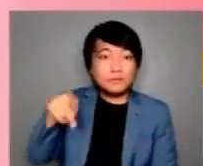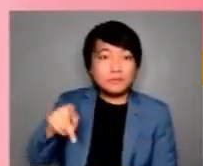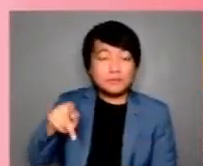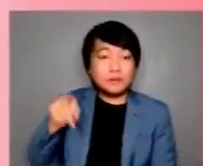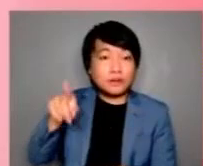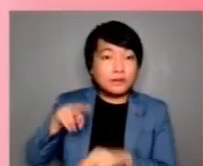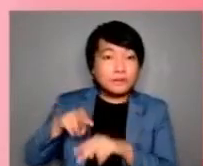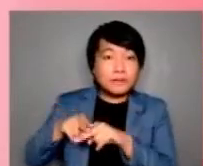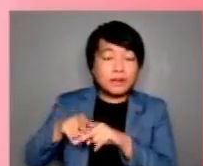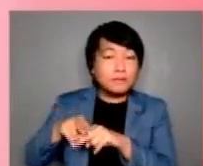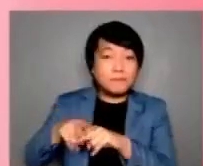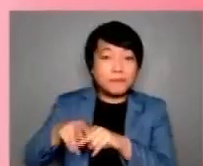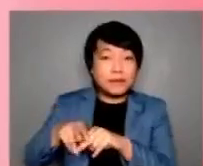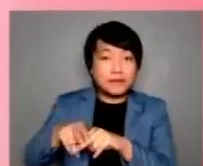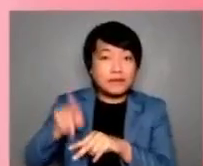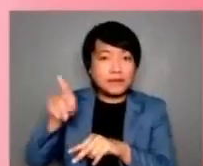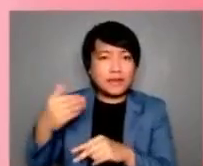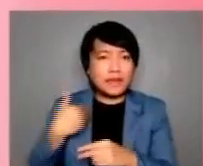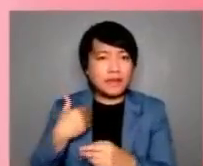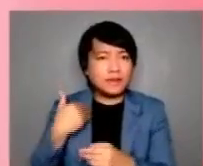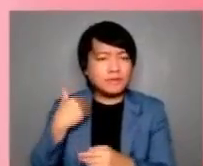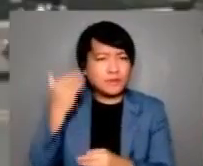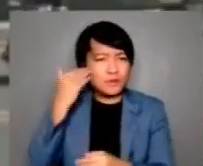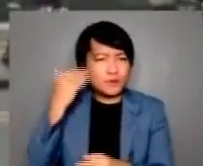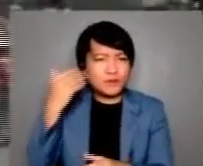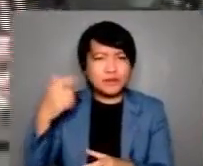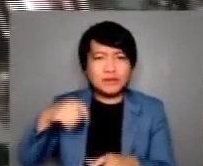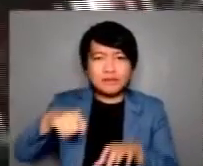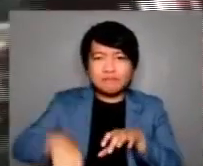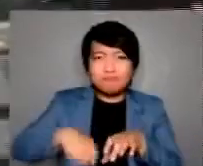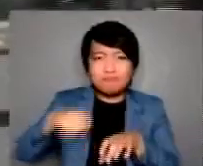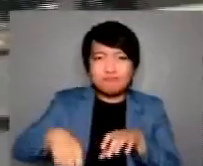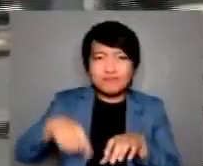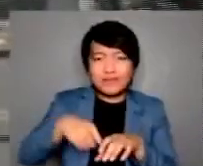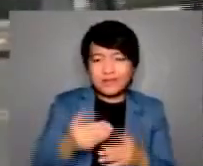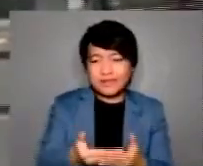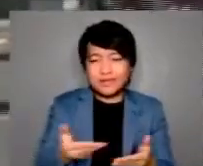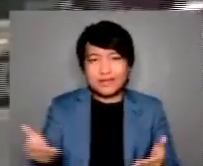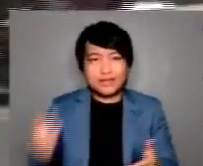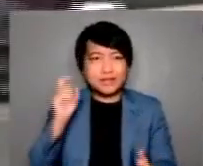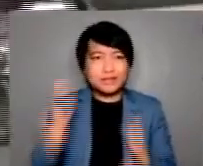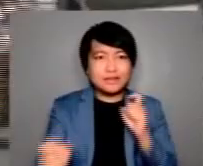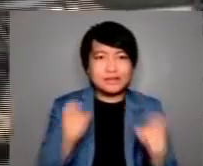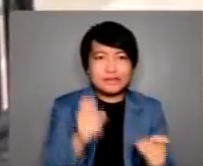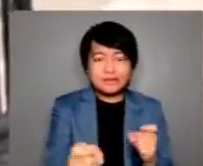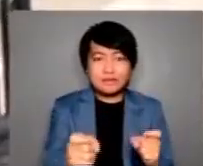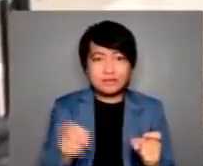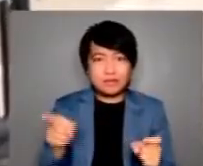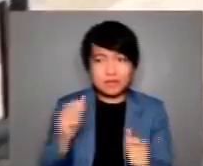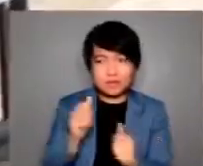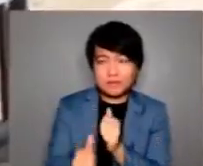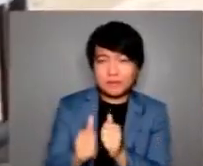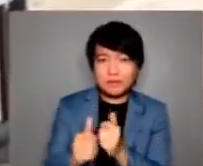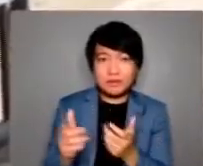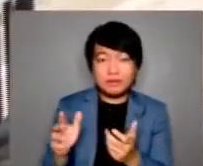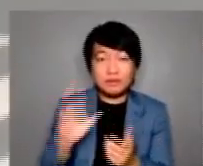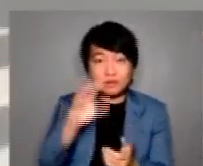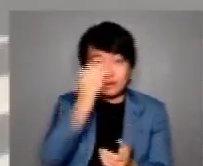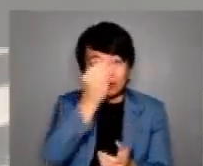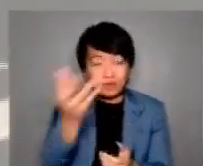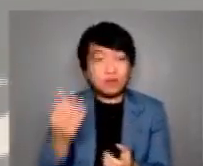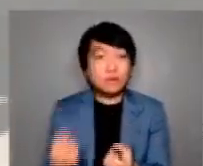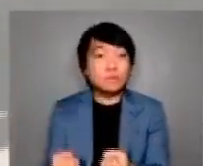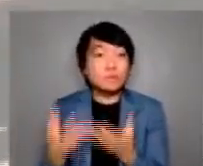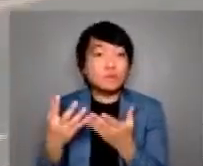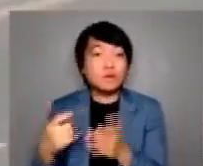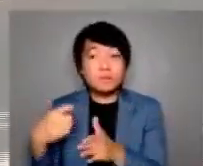appliances Bakit po maituturing na vote buying din yan Chairman ay Alam niyo po hindi po pinag-uusapan kung magkano ang halaga ang presyo at